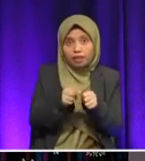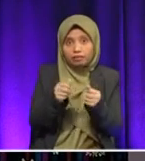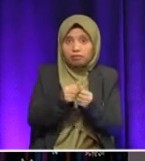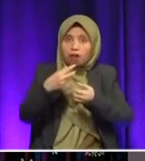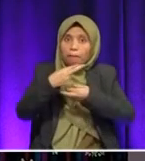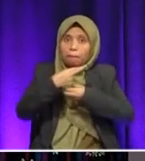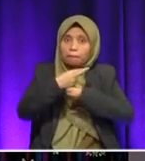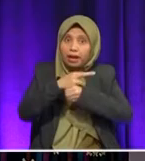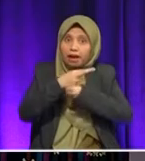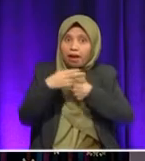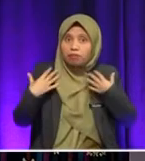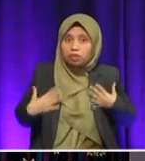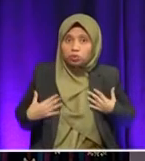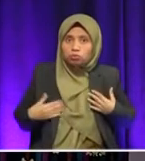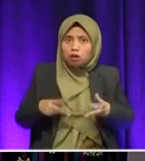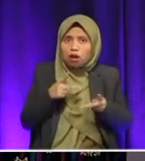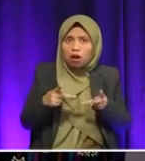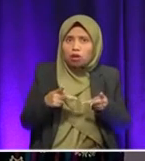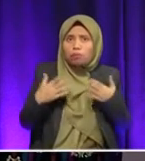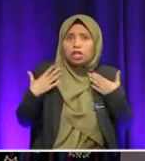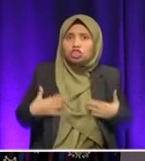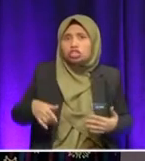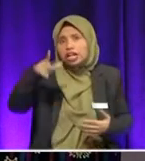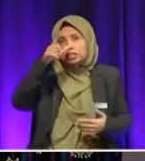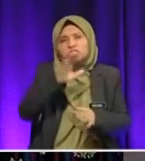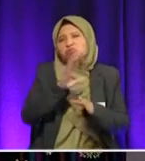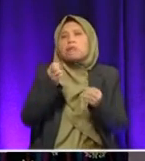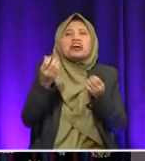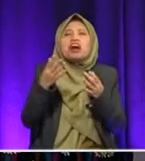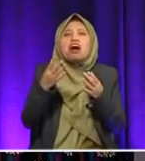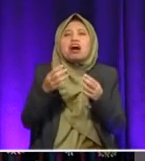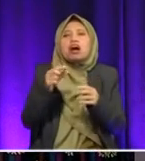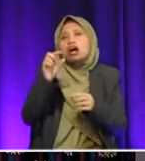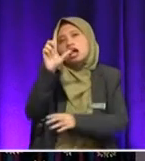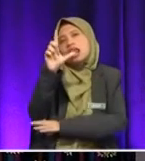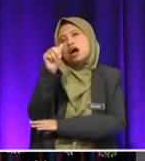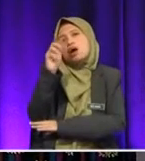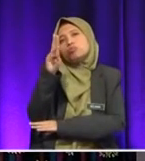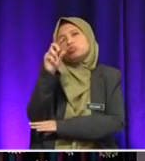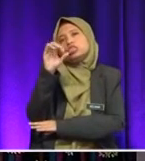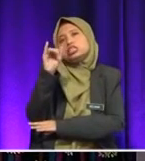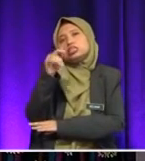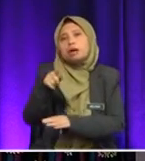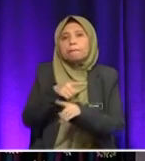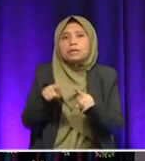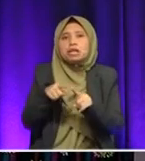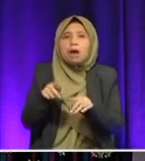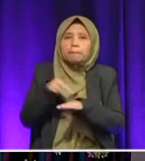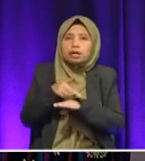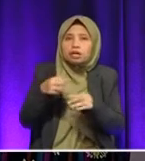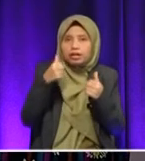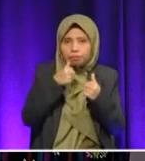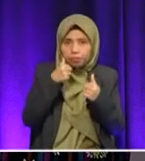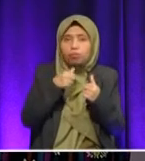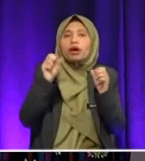contohnya kalau pakai lelaki mungkin takut jika hiasannya talus Arai Ki kalau pakaian wanita untuk kemajuan magis